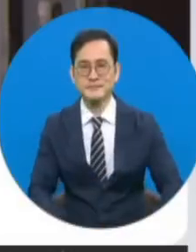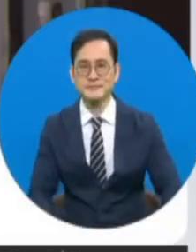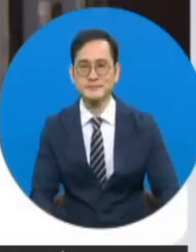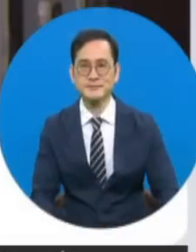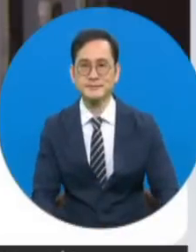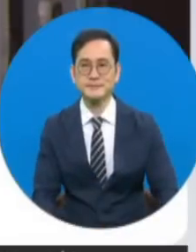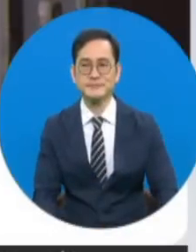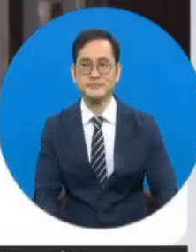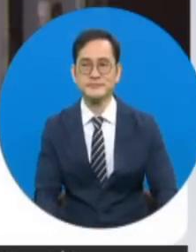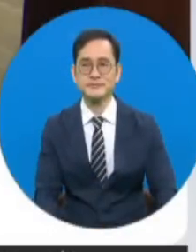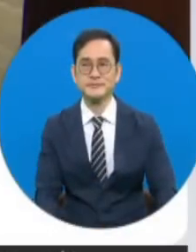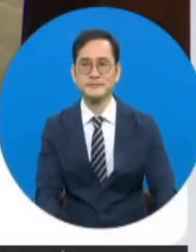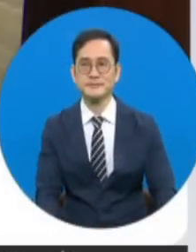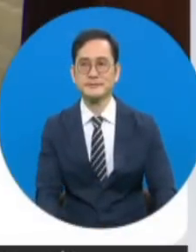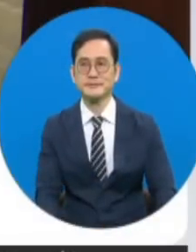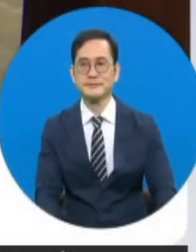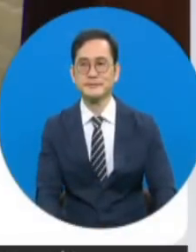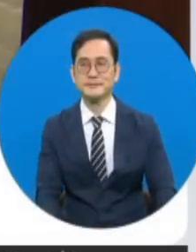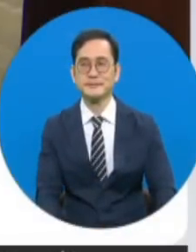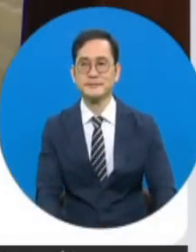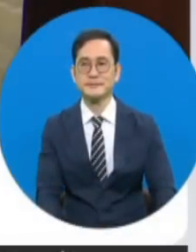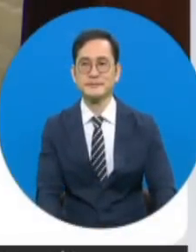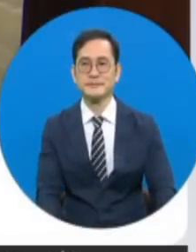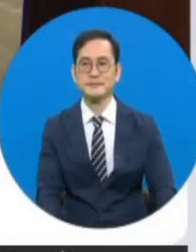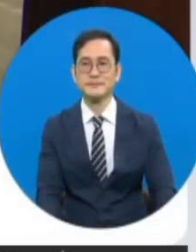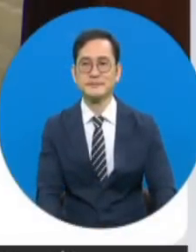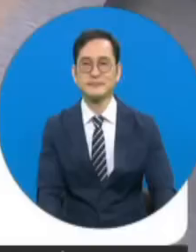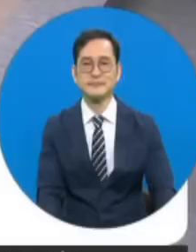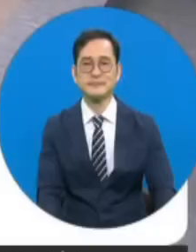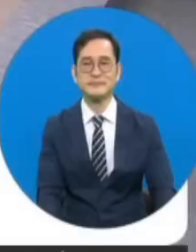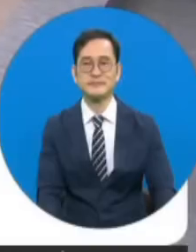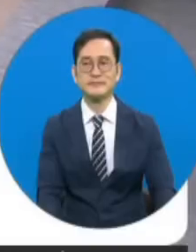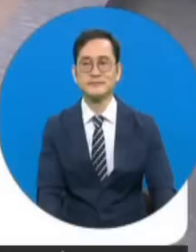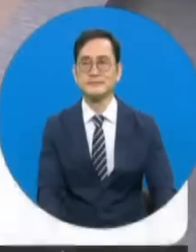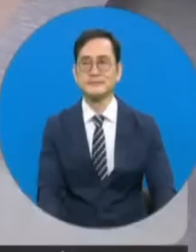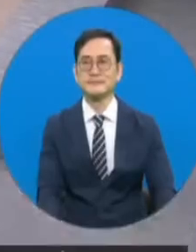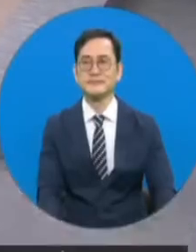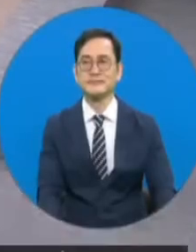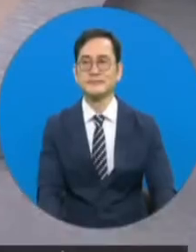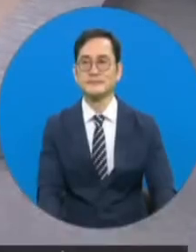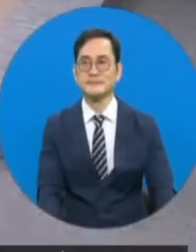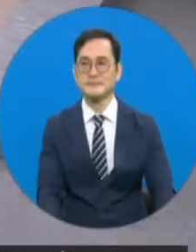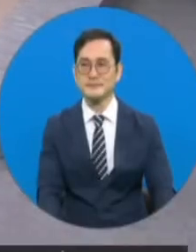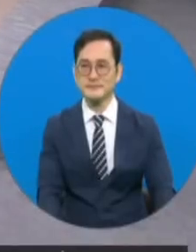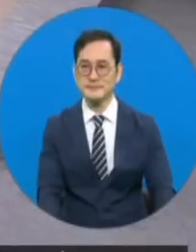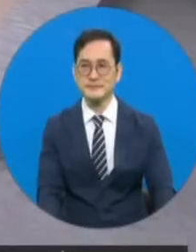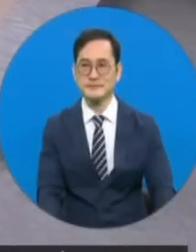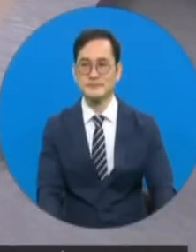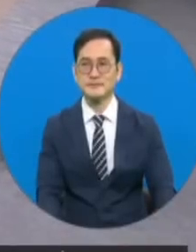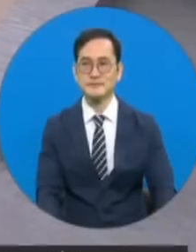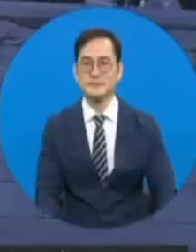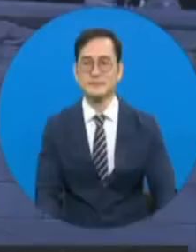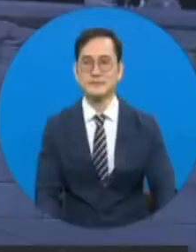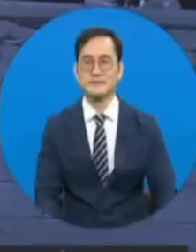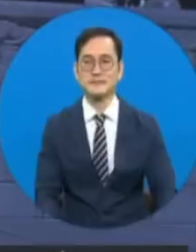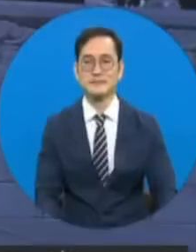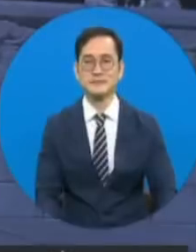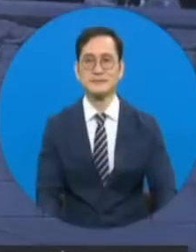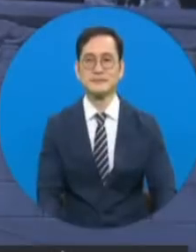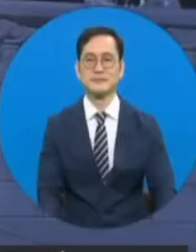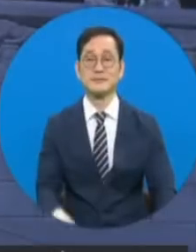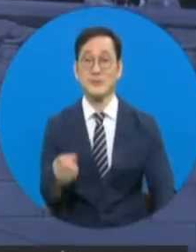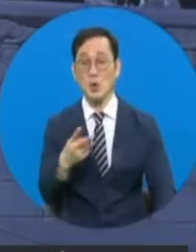보시면 됩니다 저도 그렇게 봤습니다 예 돈 봉투 의혹을 받고 있는 이성만